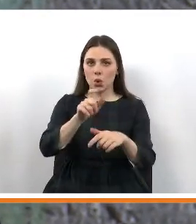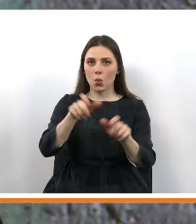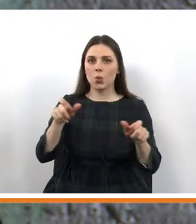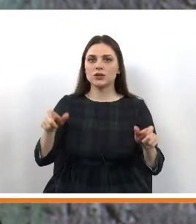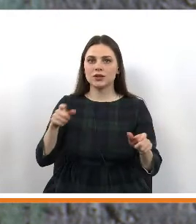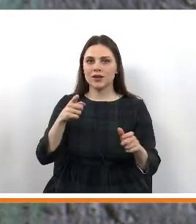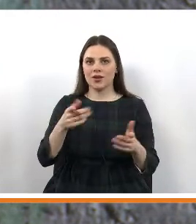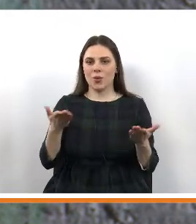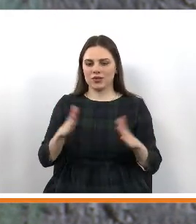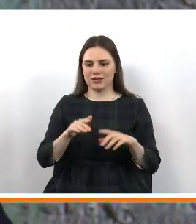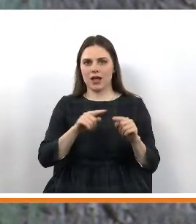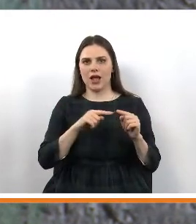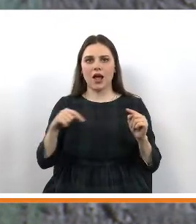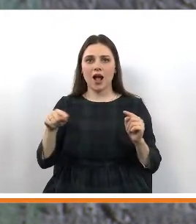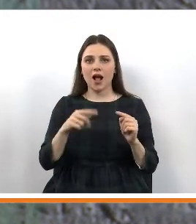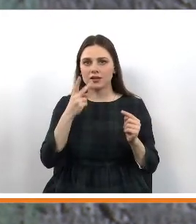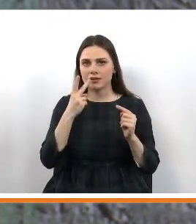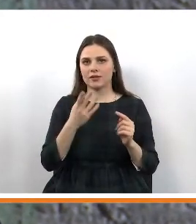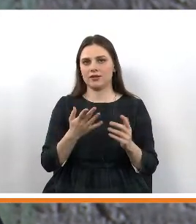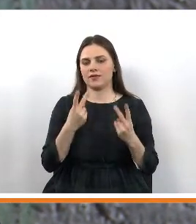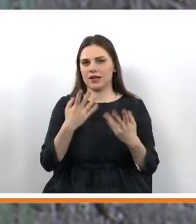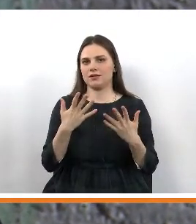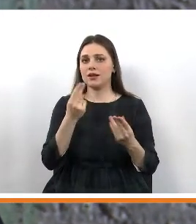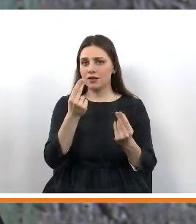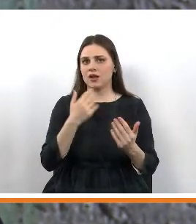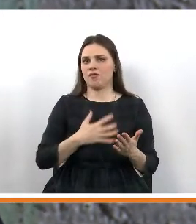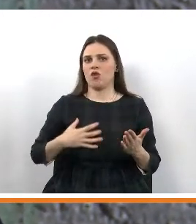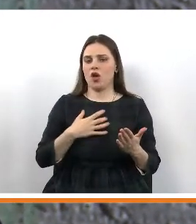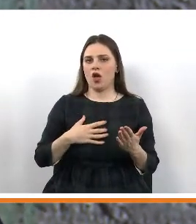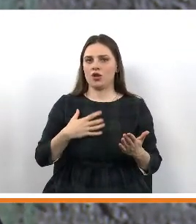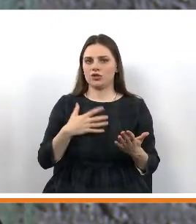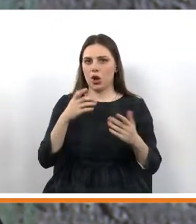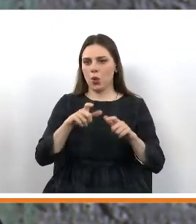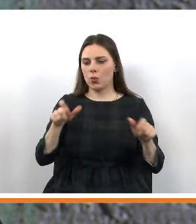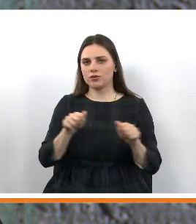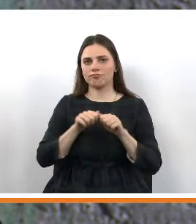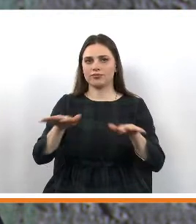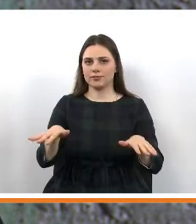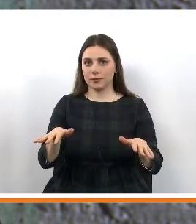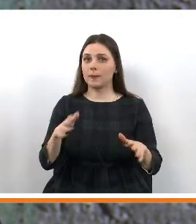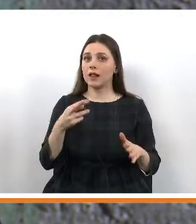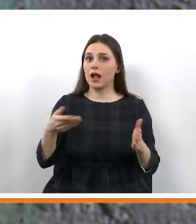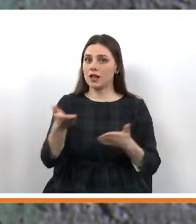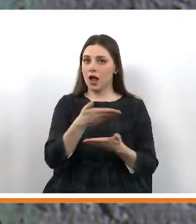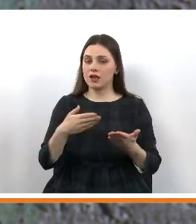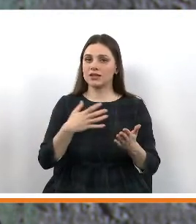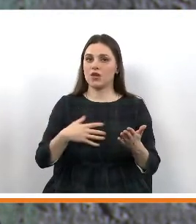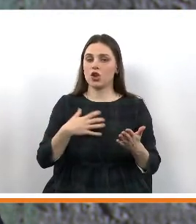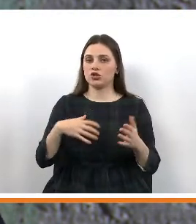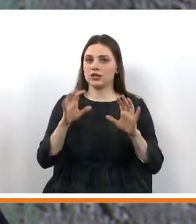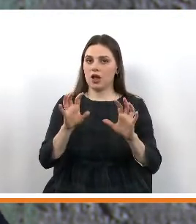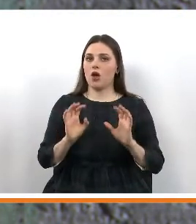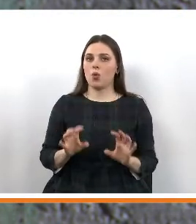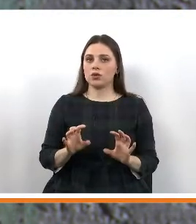этой секции, понятно, что деньги важнее. Но для нас важнее закон. И вот когда